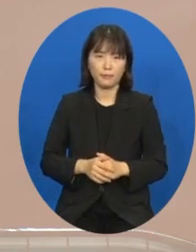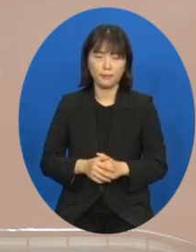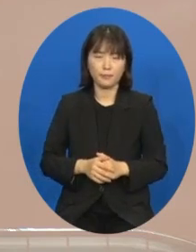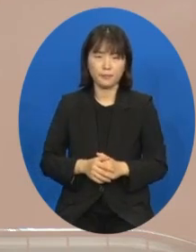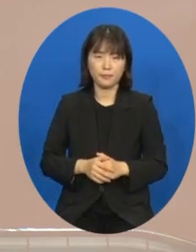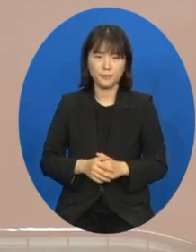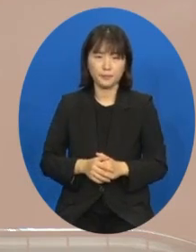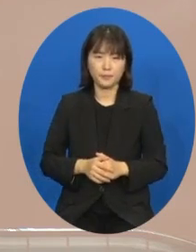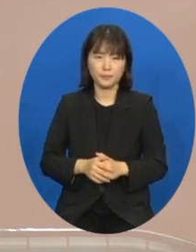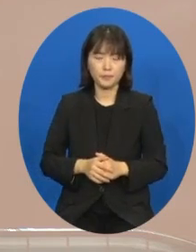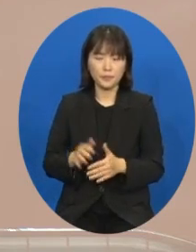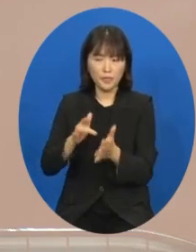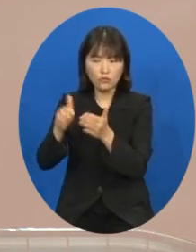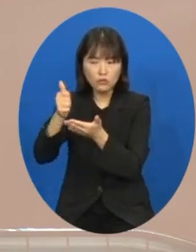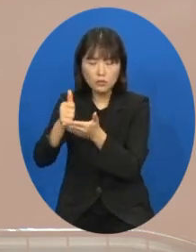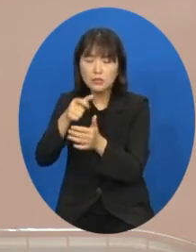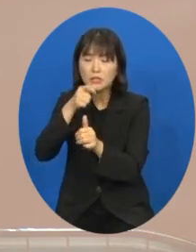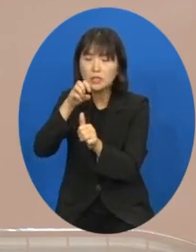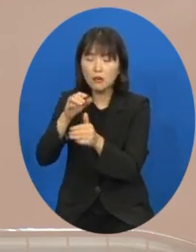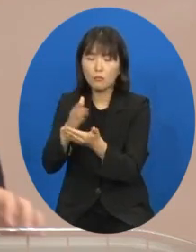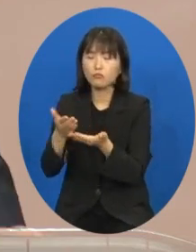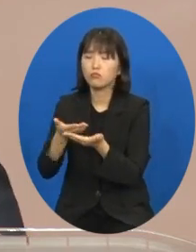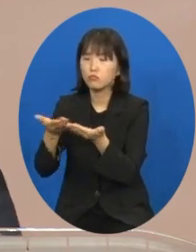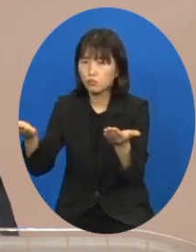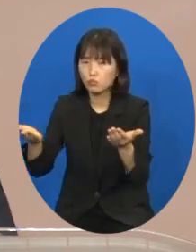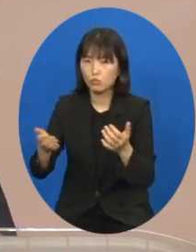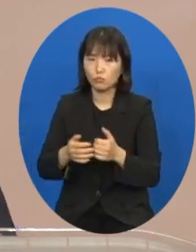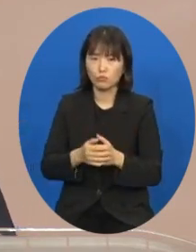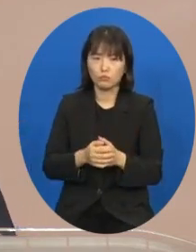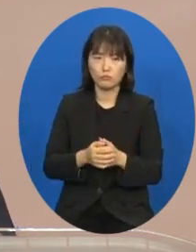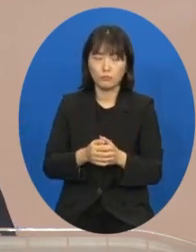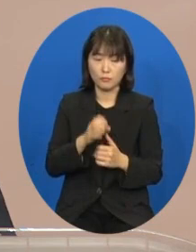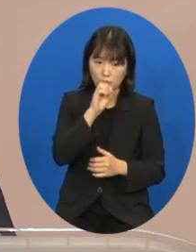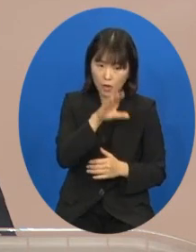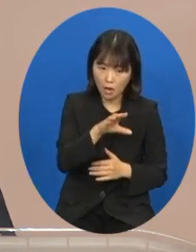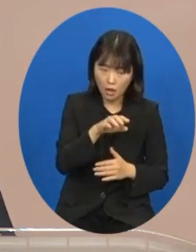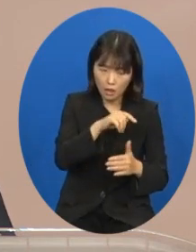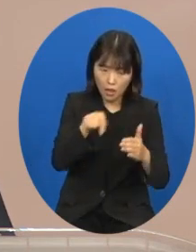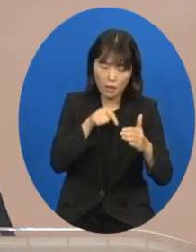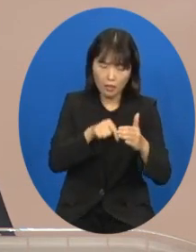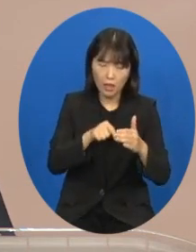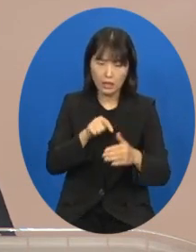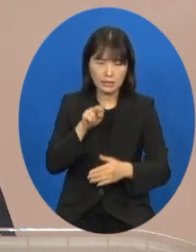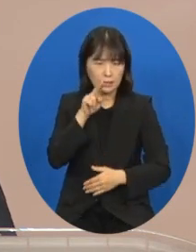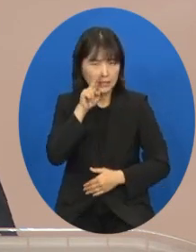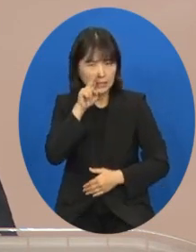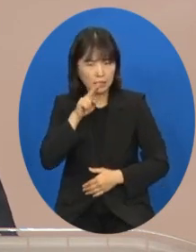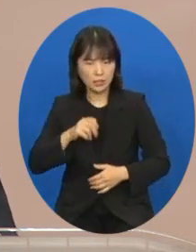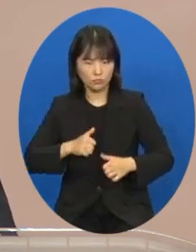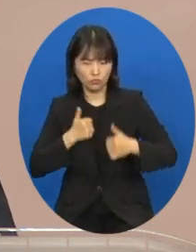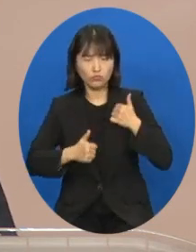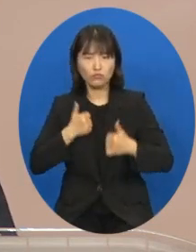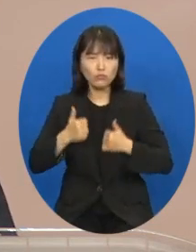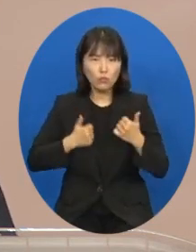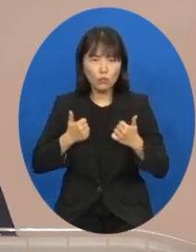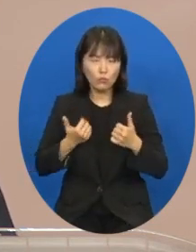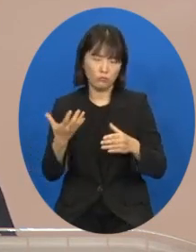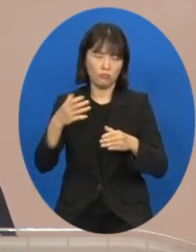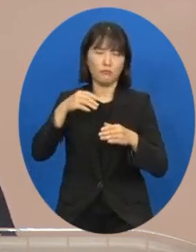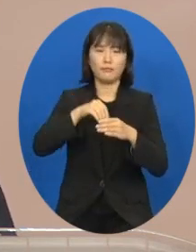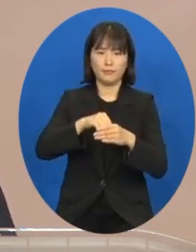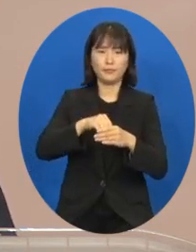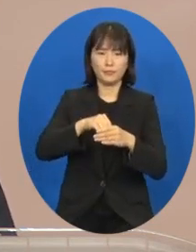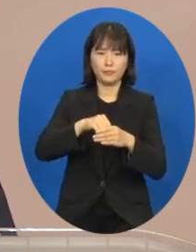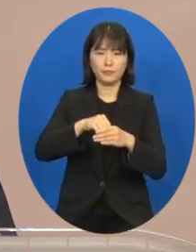그가 세례도 베풉니다. 그 속에는 시기심하고 또 분노가